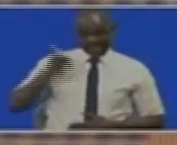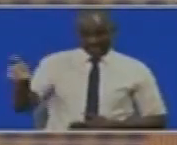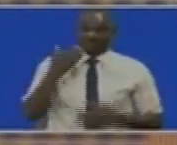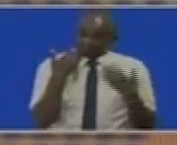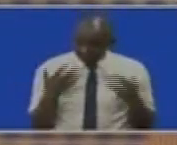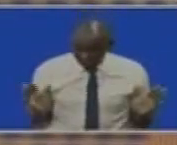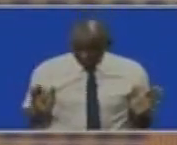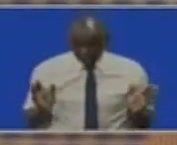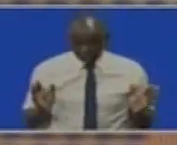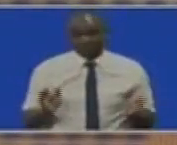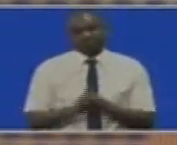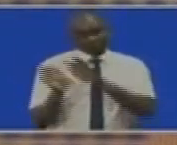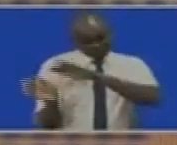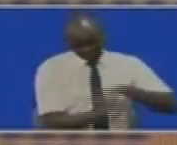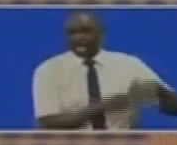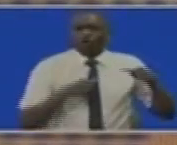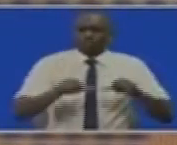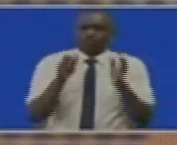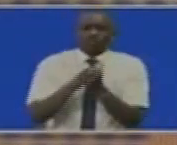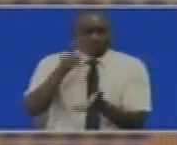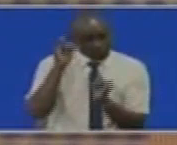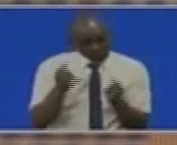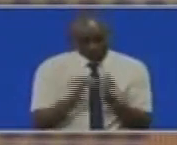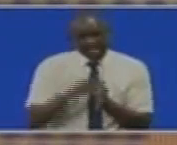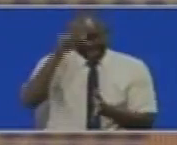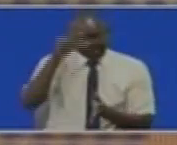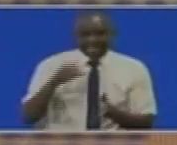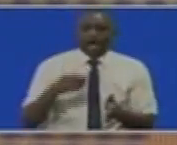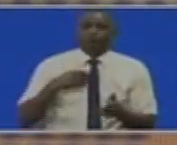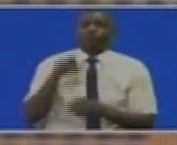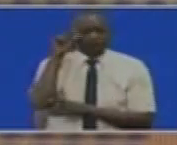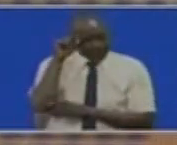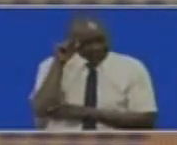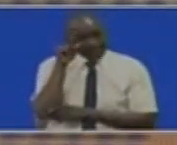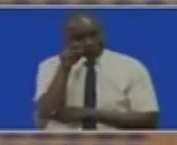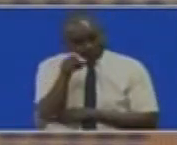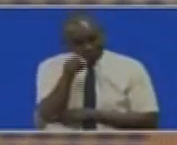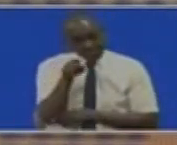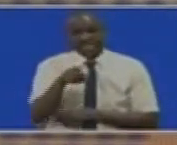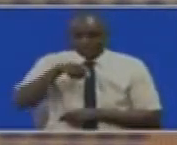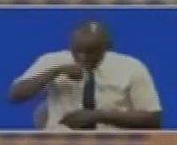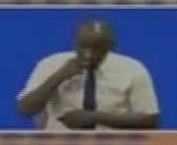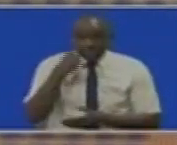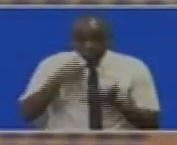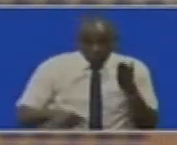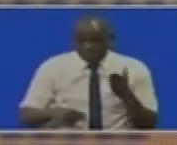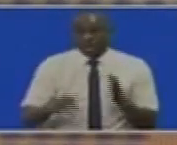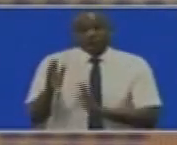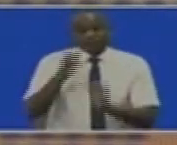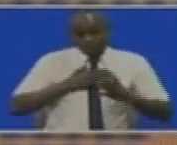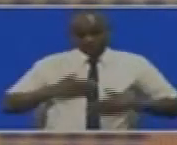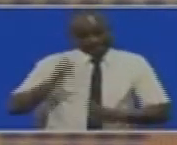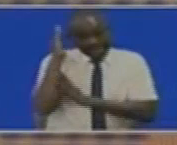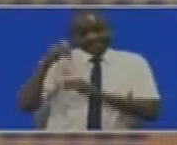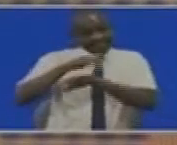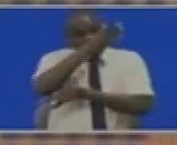hapa studio. Hata hivyo, tukiendelea na taarifa zaidi, gavana wa kaunti ya Mombasa Ali Hassan Joho amedinda kuwapokea walinzi ambao